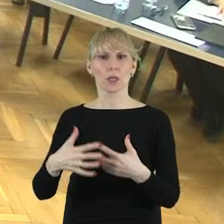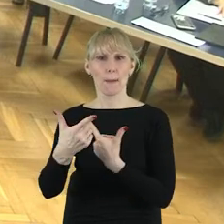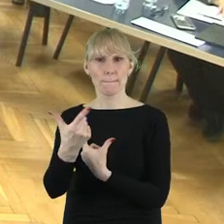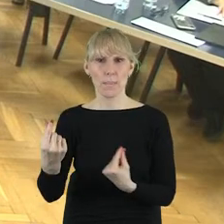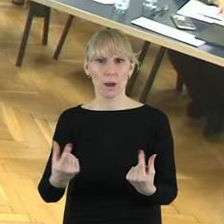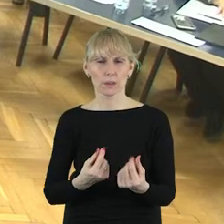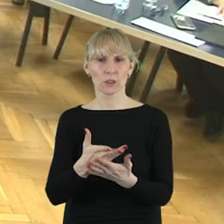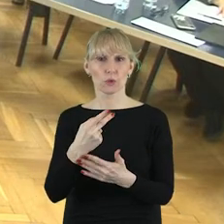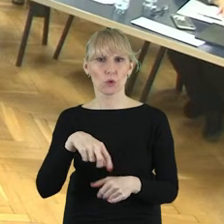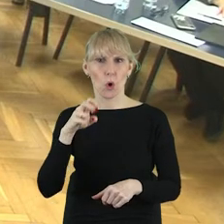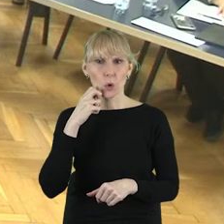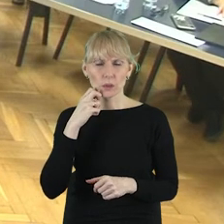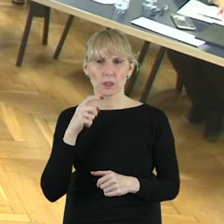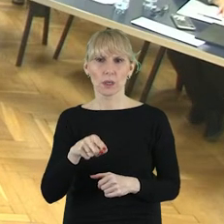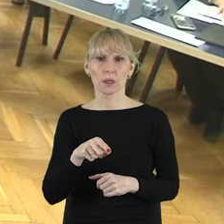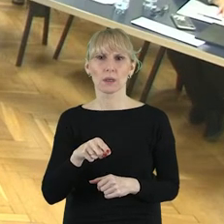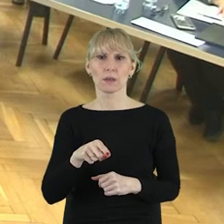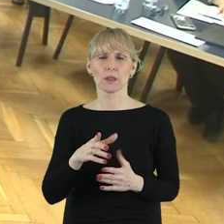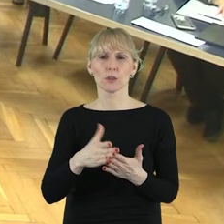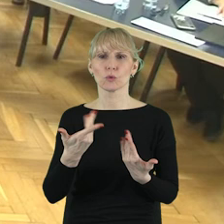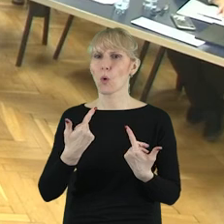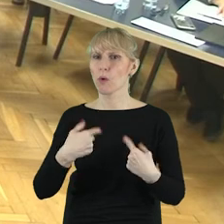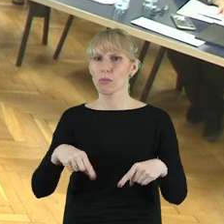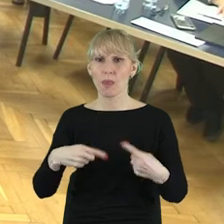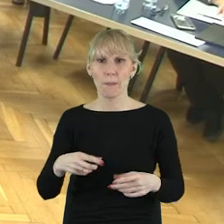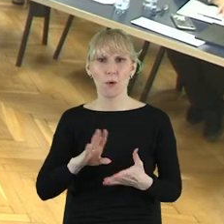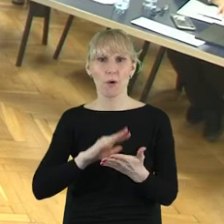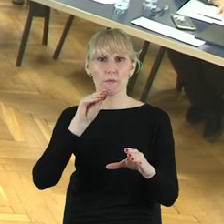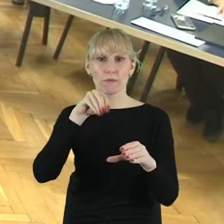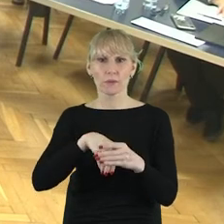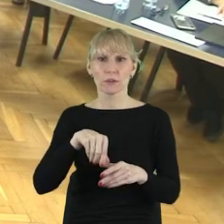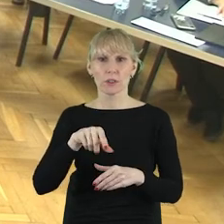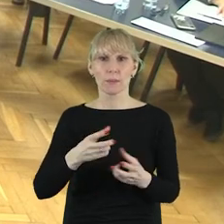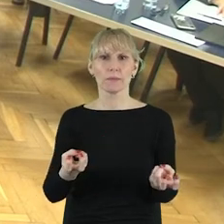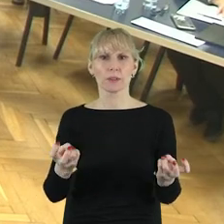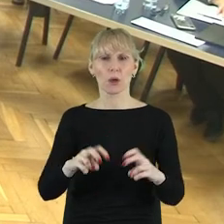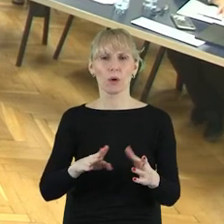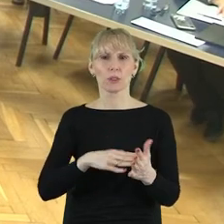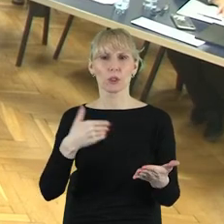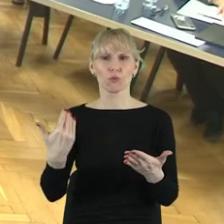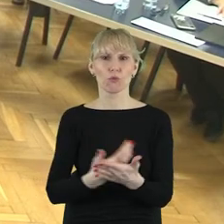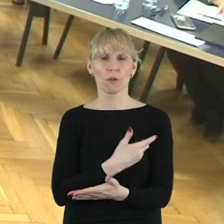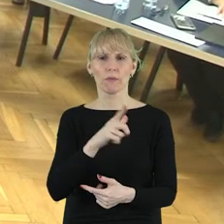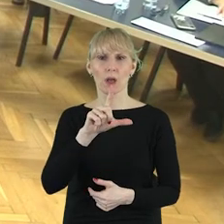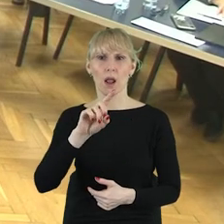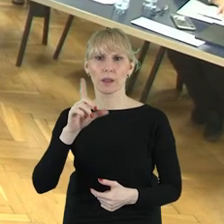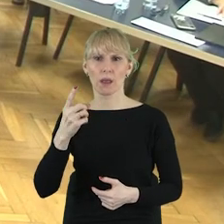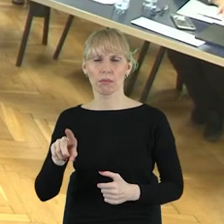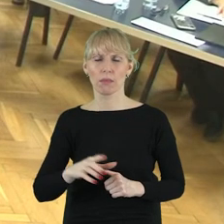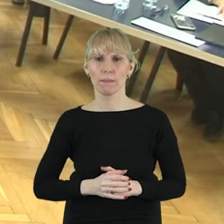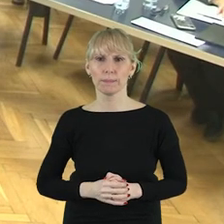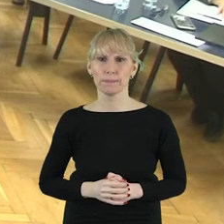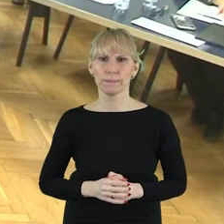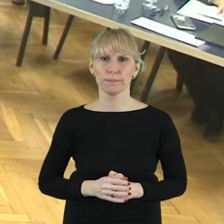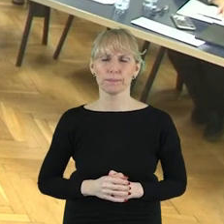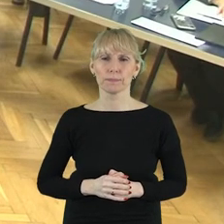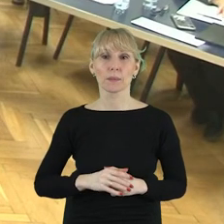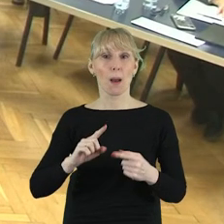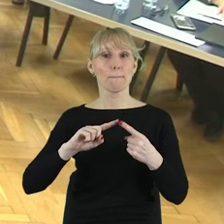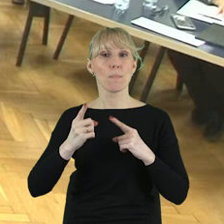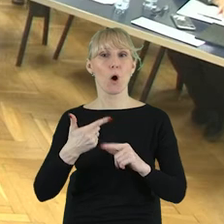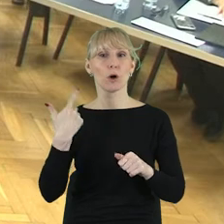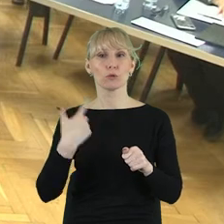zintegrowanie, partnerstwo, te cechy w tym zaplanowanym, ustalonym ogólnym procederze przez osoby związane z jedną partią polityczną nie występują. Po